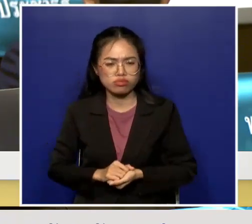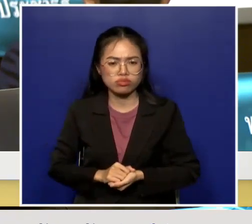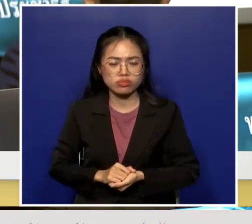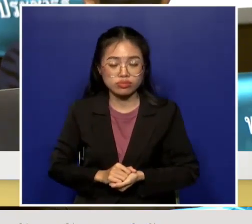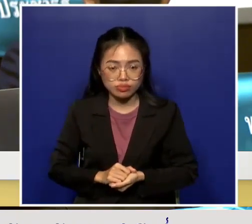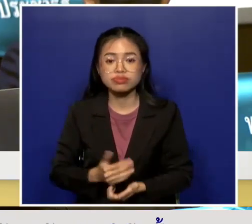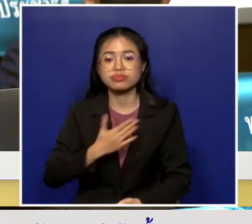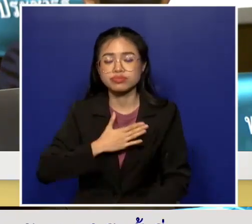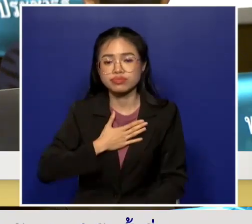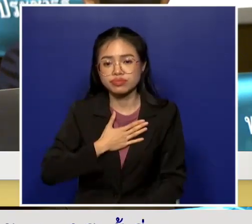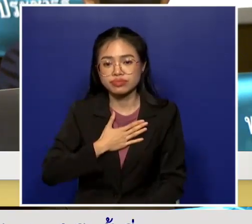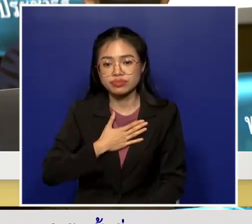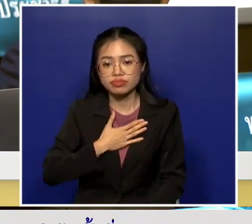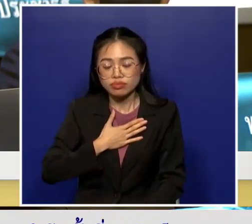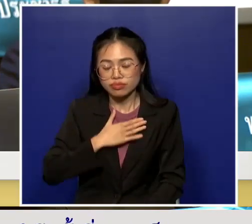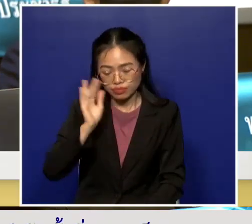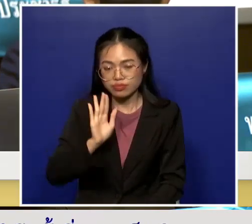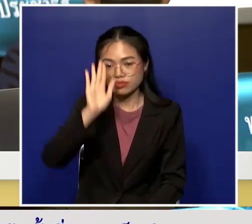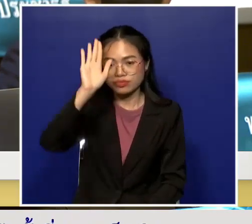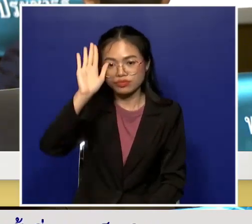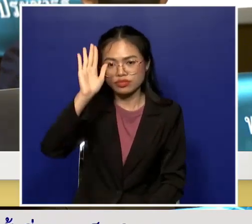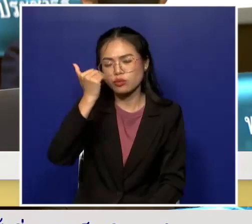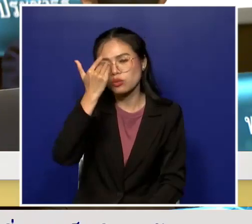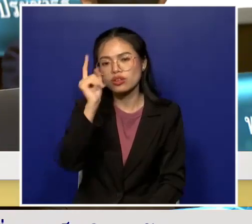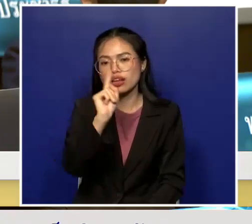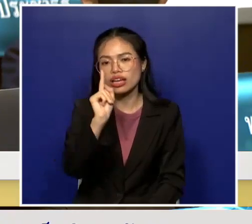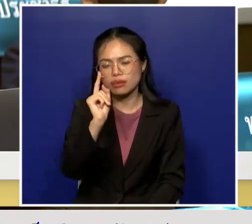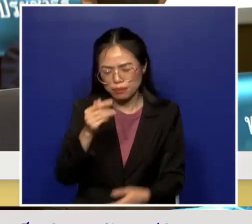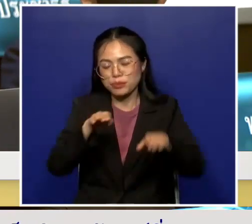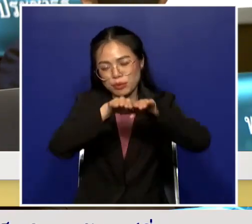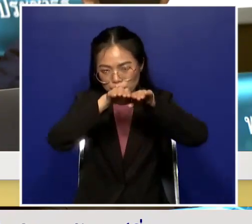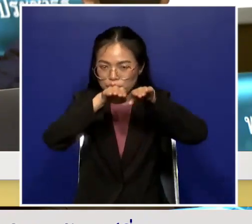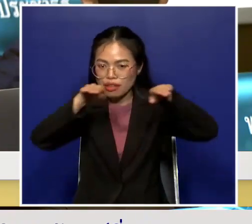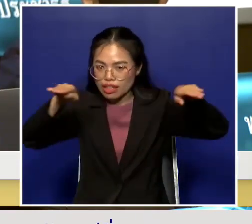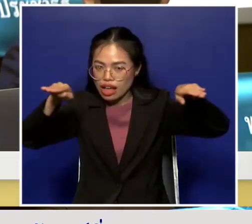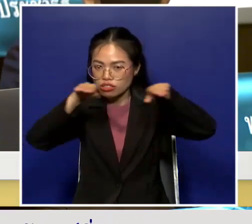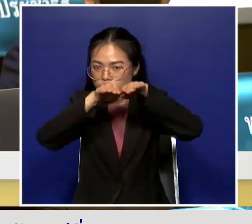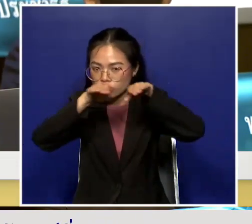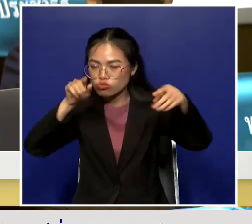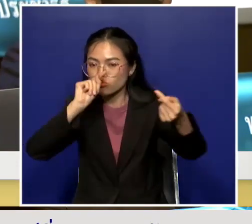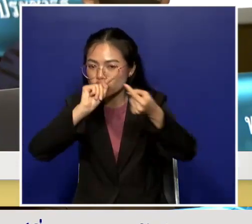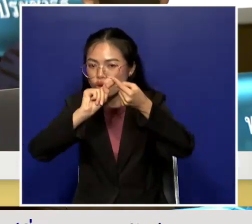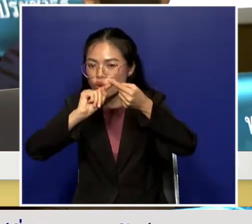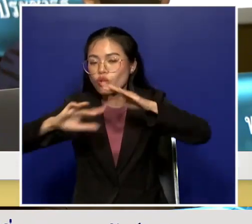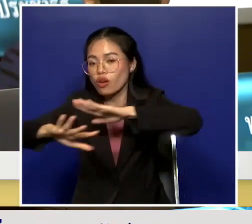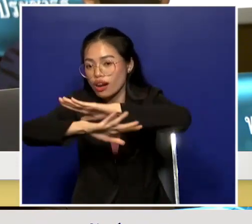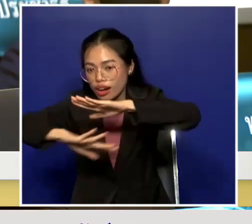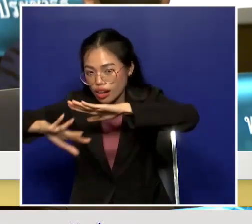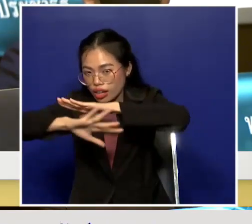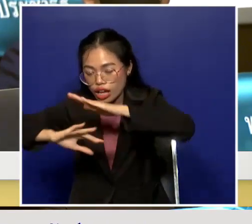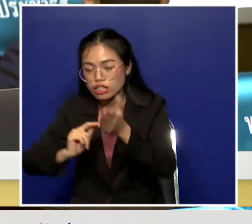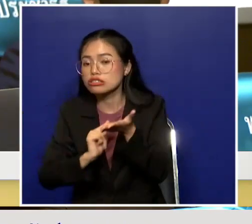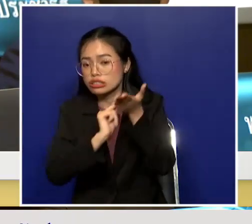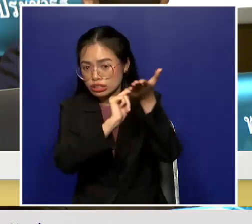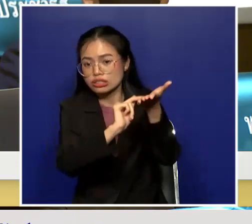คือที่ผมได้ประท้วงเนี่ยก็คือว่าเพื่อเป็นมาตรฐานครับท่านประธานครับในเรื่องของเอกสารที่นำมาแสดงที่เรามีเอกสิทธิ์ที่เ